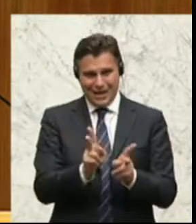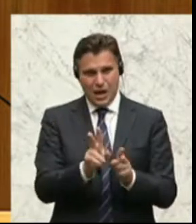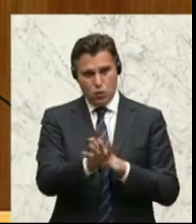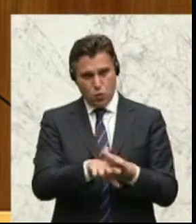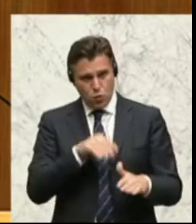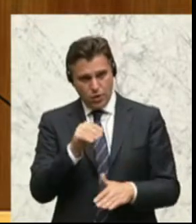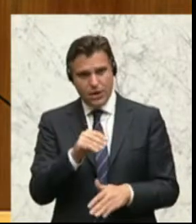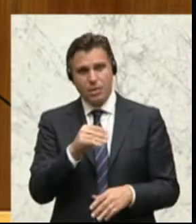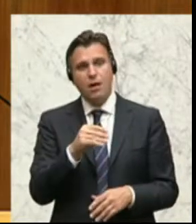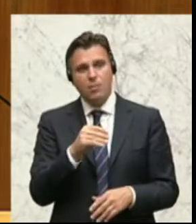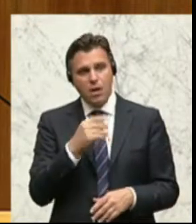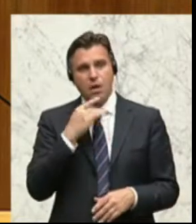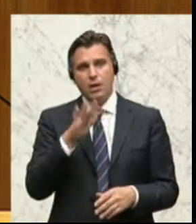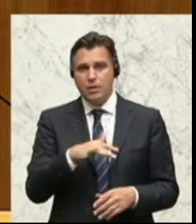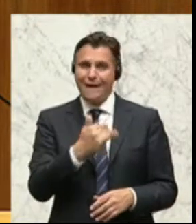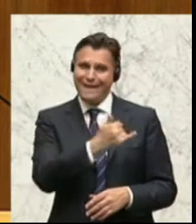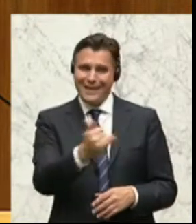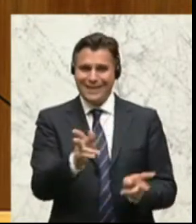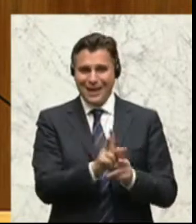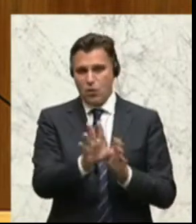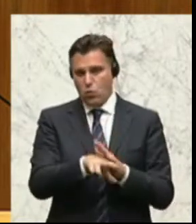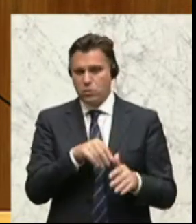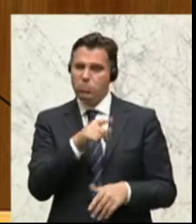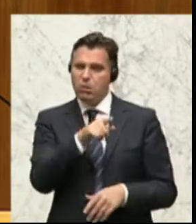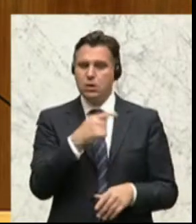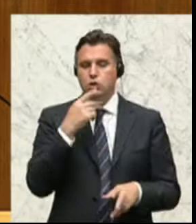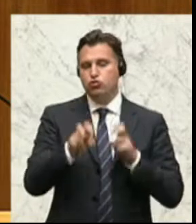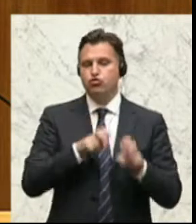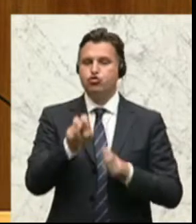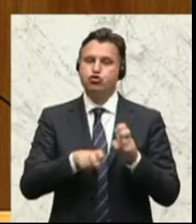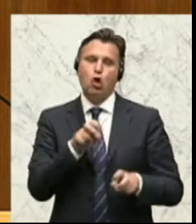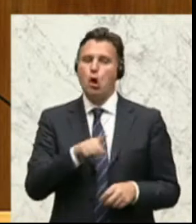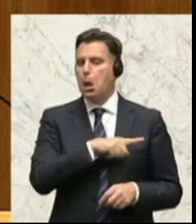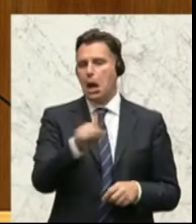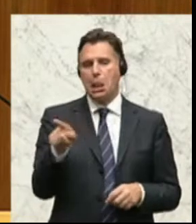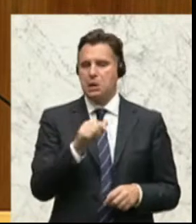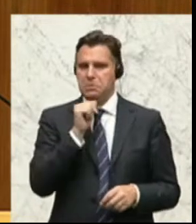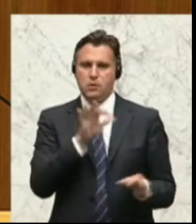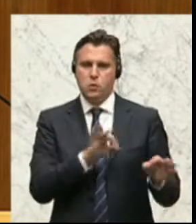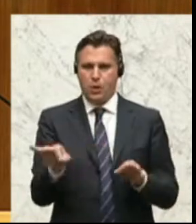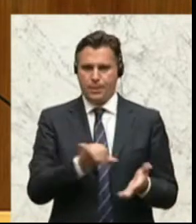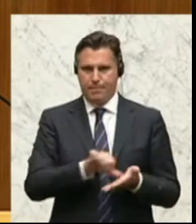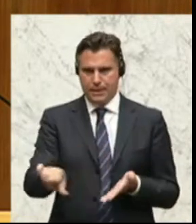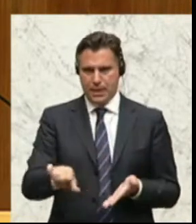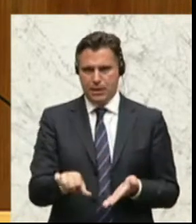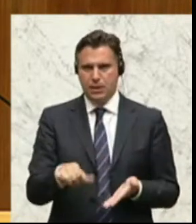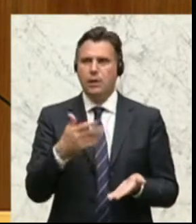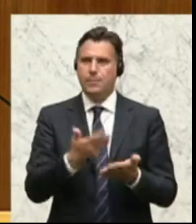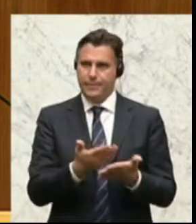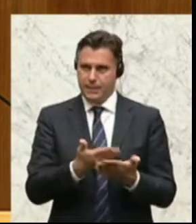pauschal unterstellt, dass die Steuern und Abgaben nicht korrekt geleistet werden. Daher soll es also